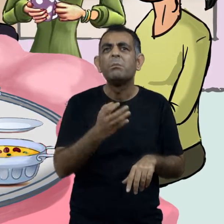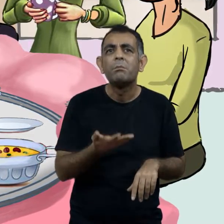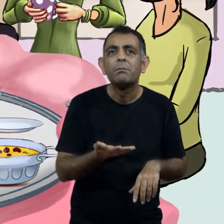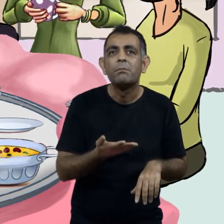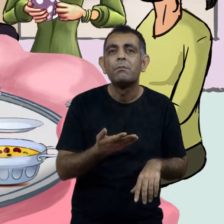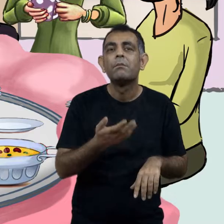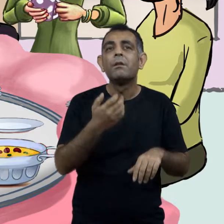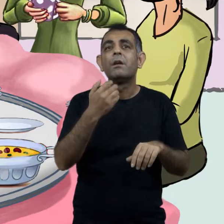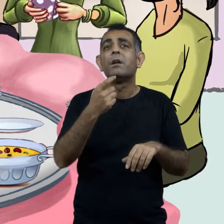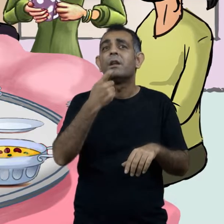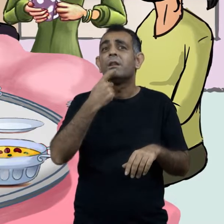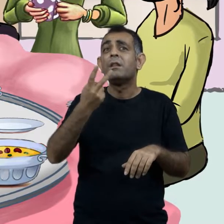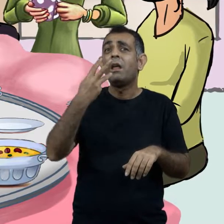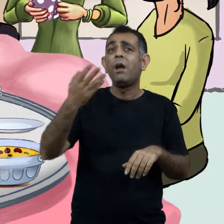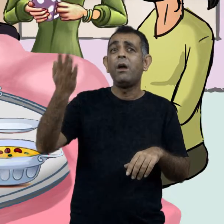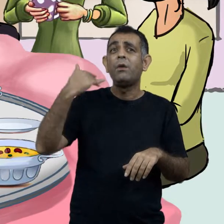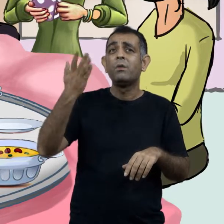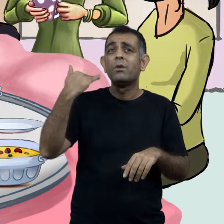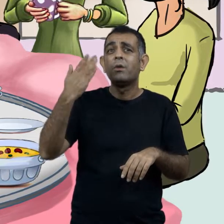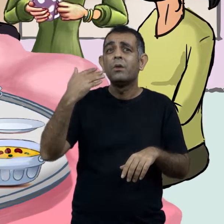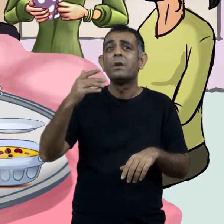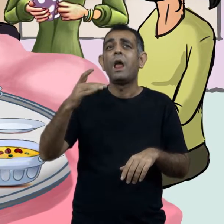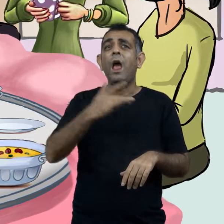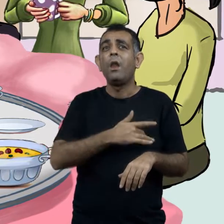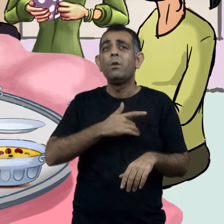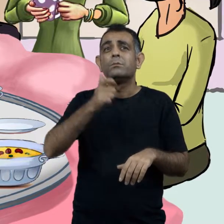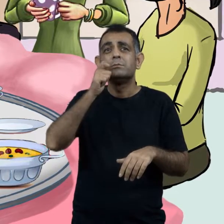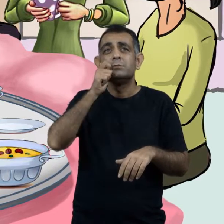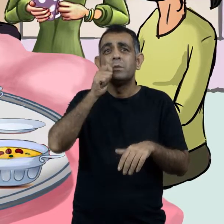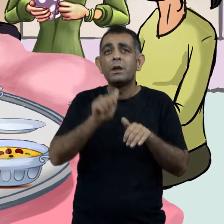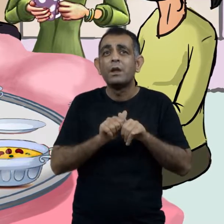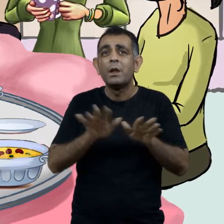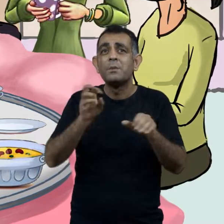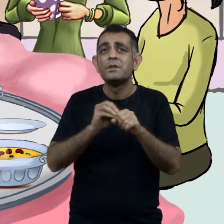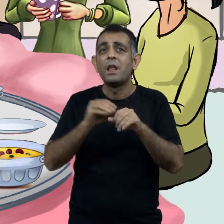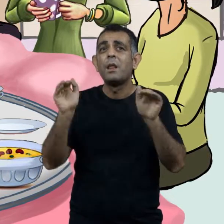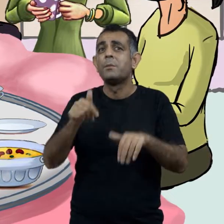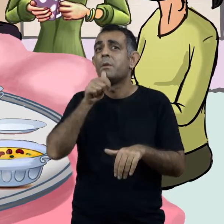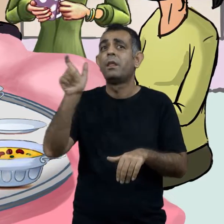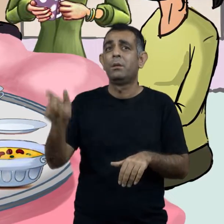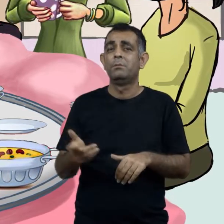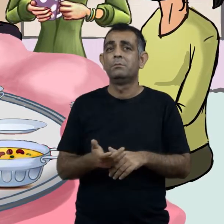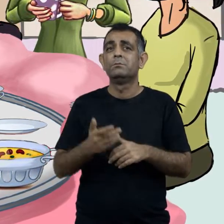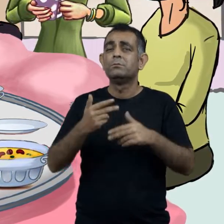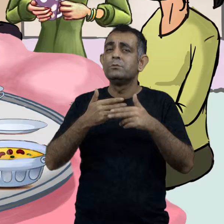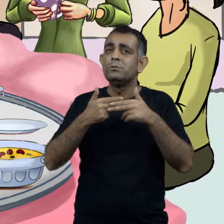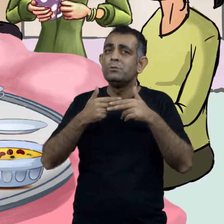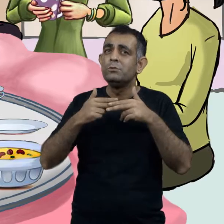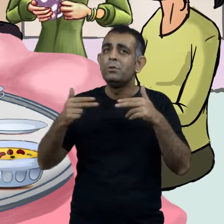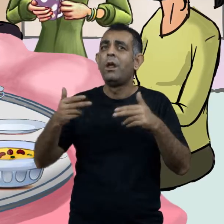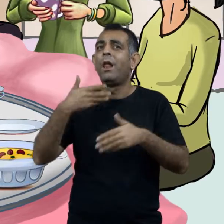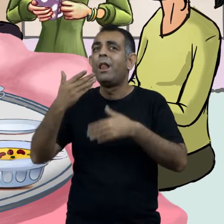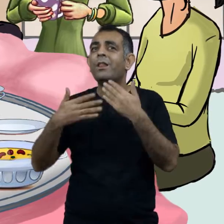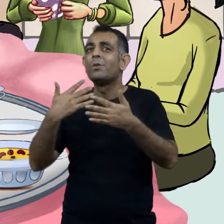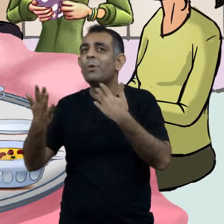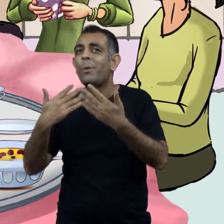kim? Gani Baba, yıllar önce Anadolu'ya İslamiyet'i yaymak için gelmiş biri oğlum. Uzun